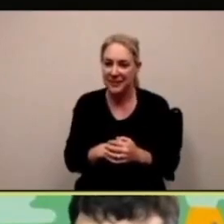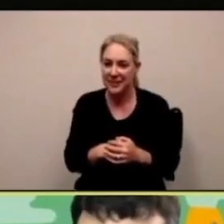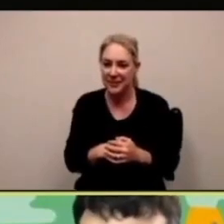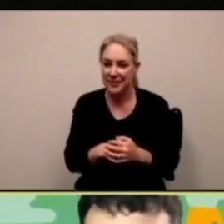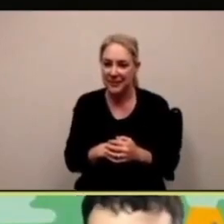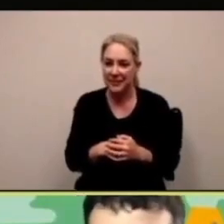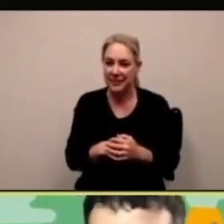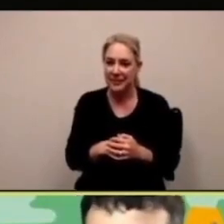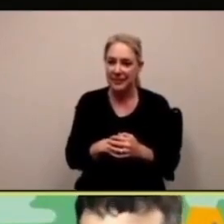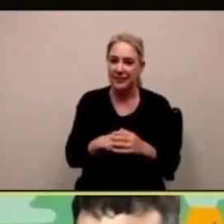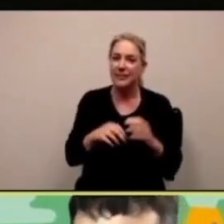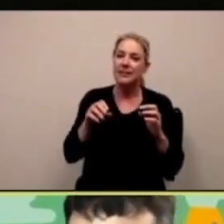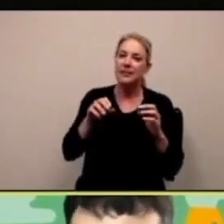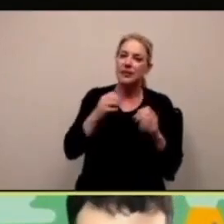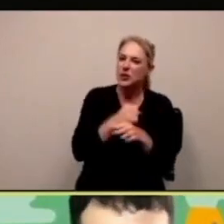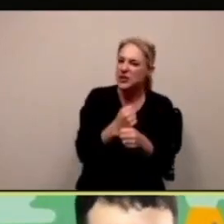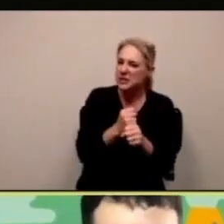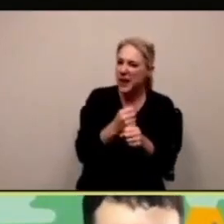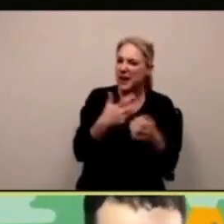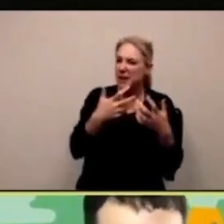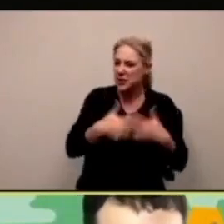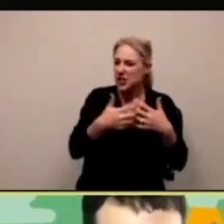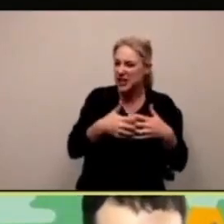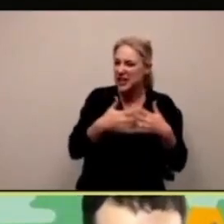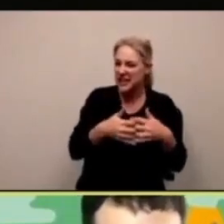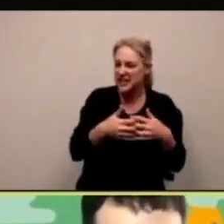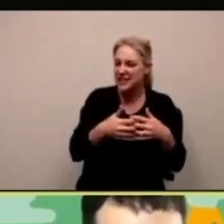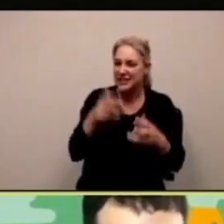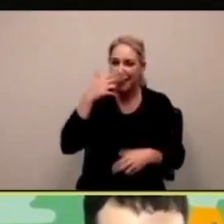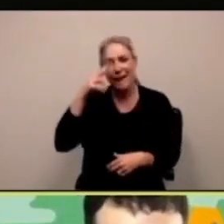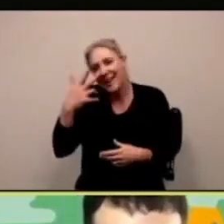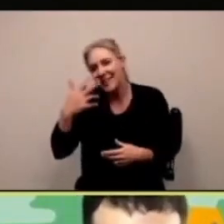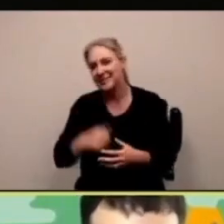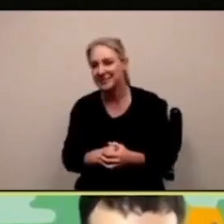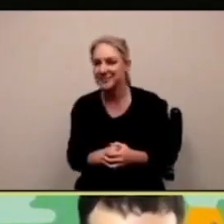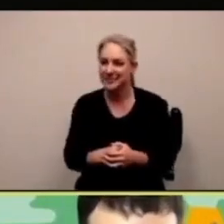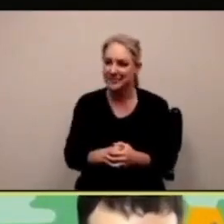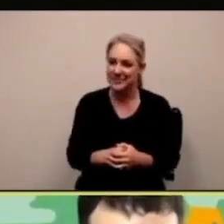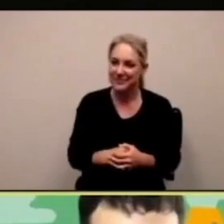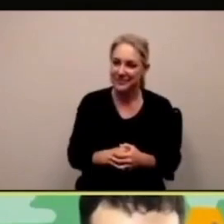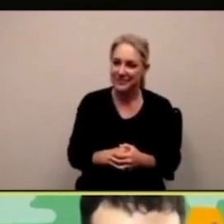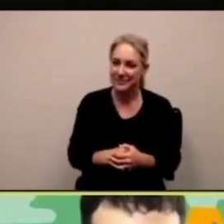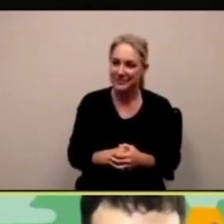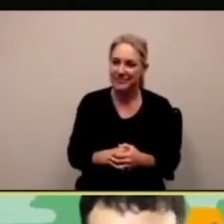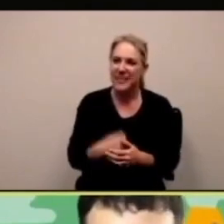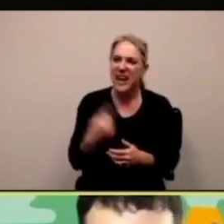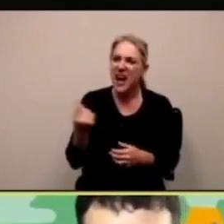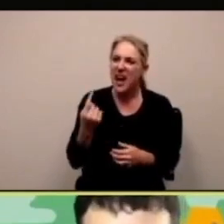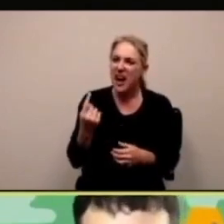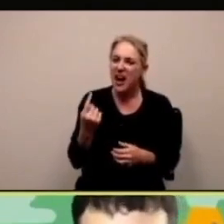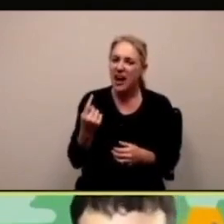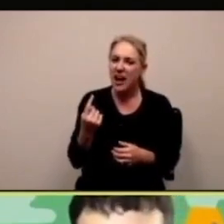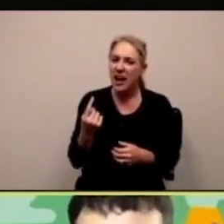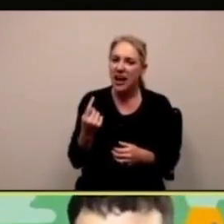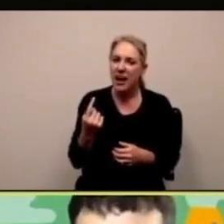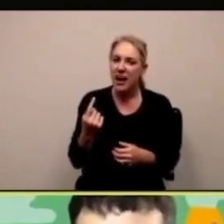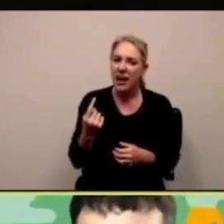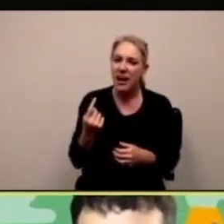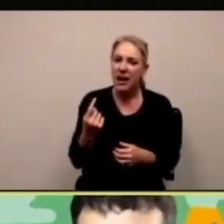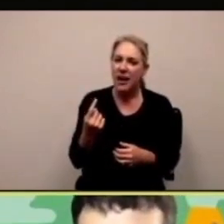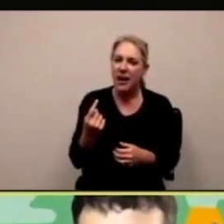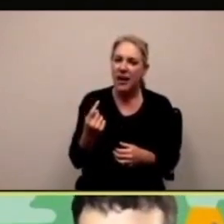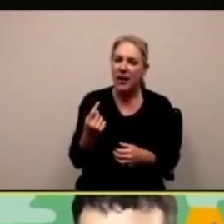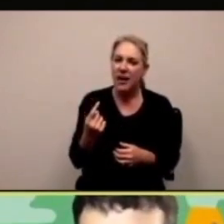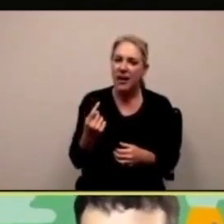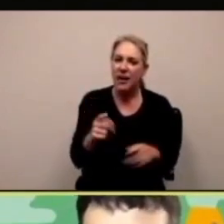ていくことができてどのような後道順をたどったかということをわかるようにさせることもできますでここではそう